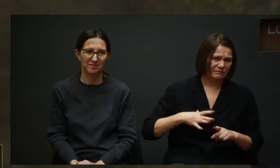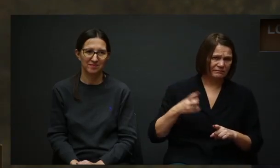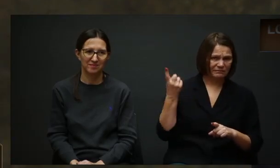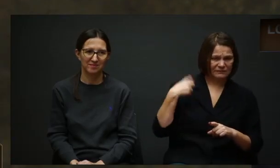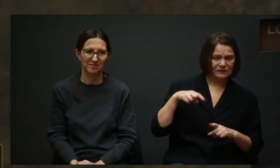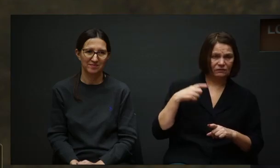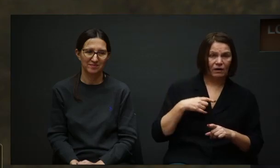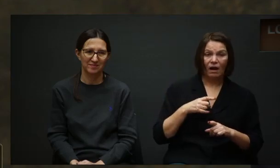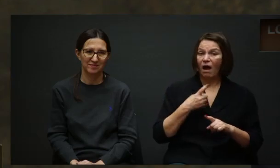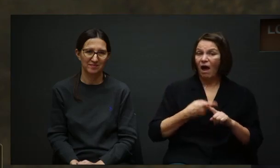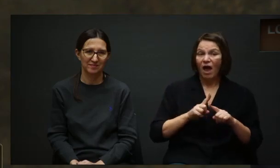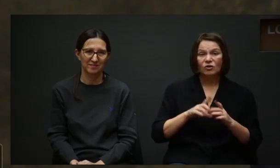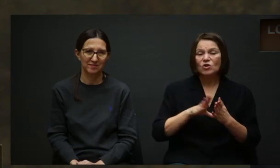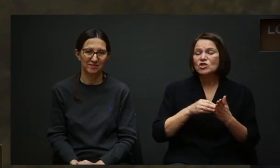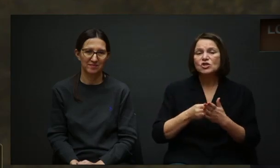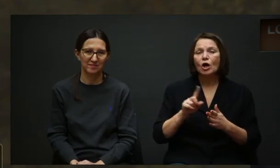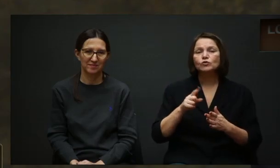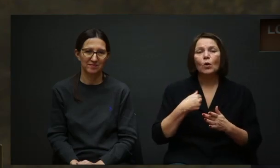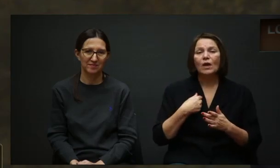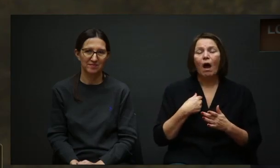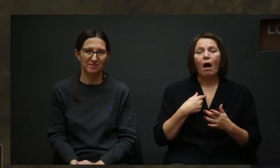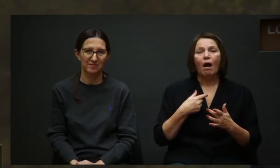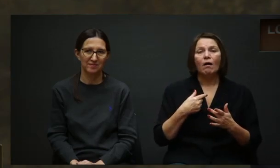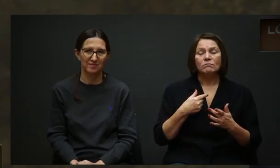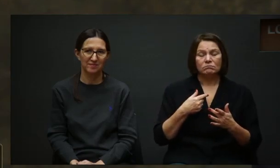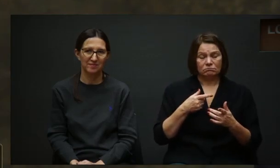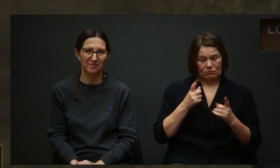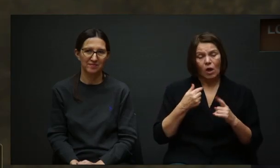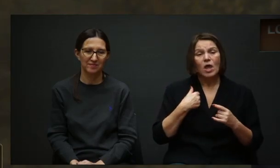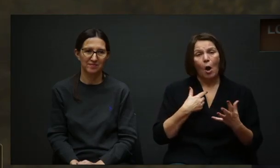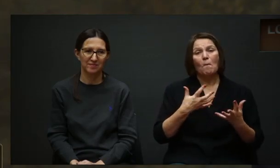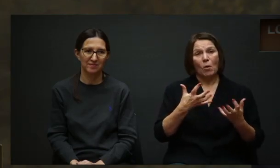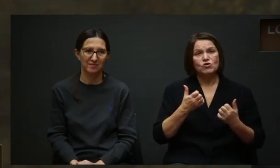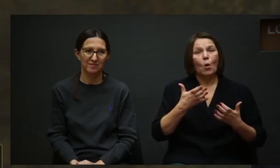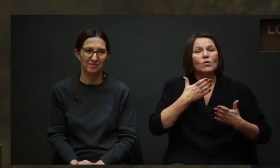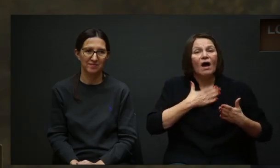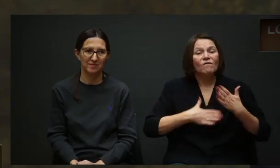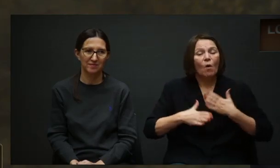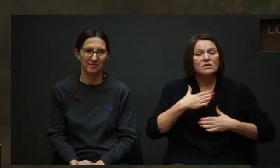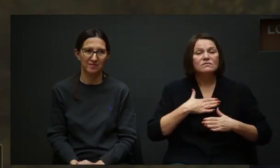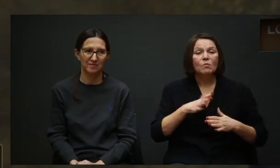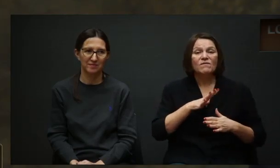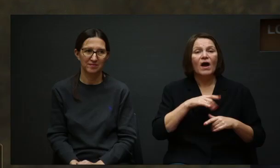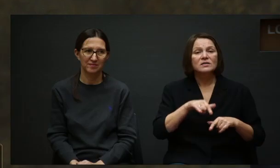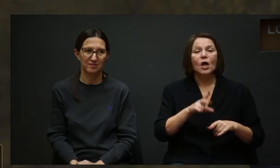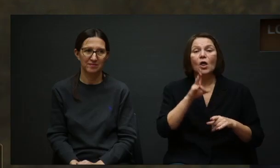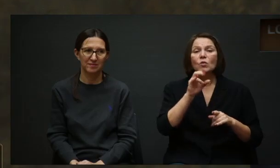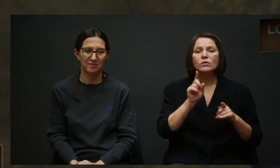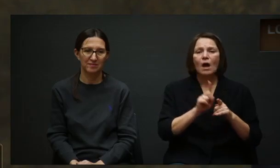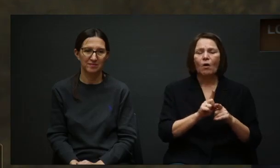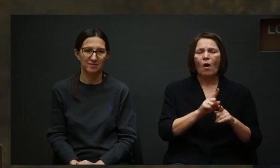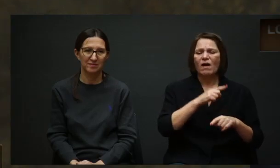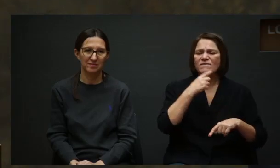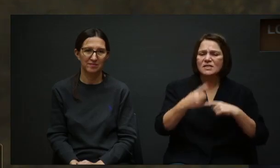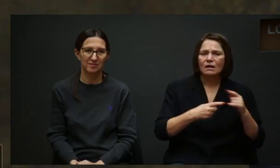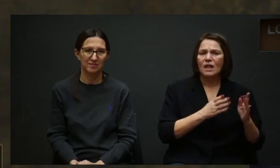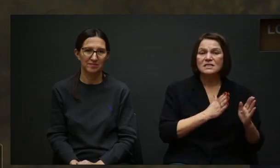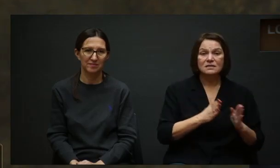Это не значит, что я не получал удовольствия, бывая здесь, но все-таки системности